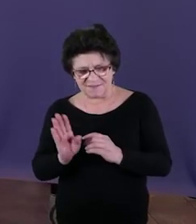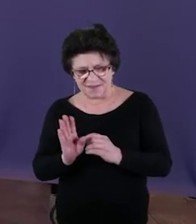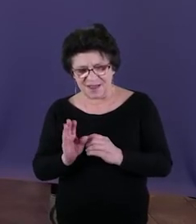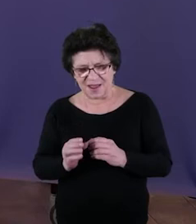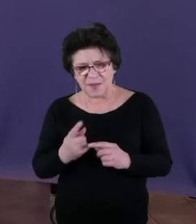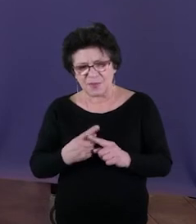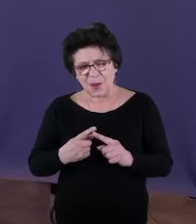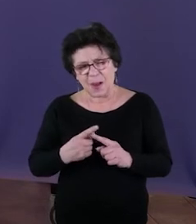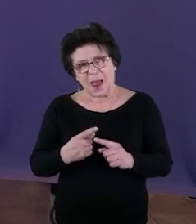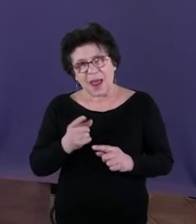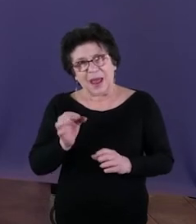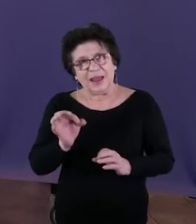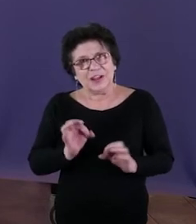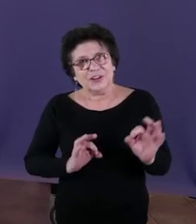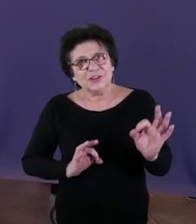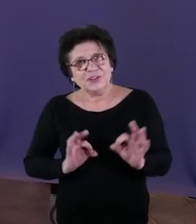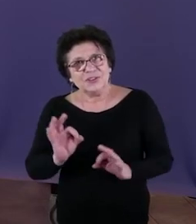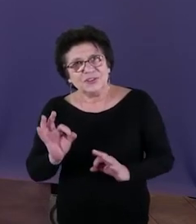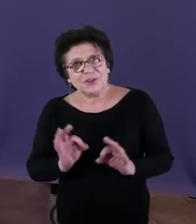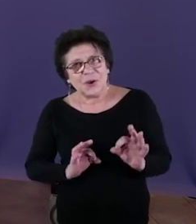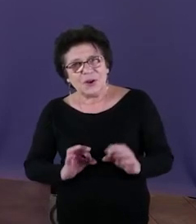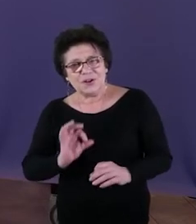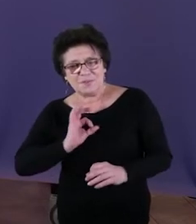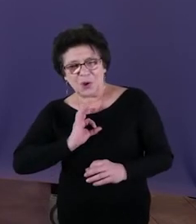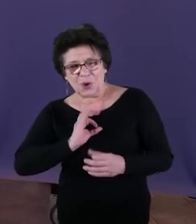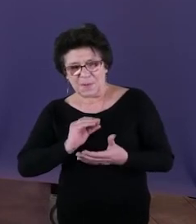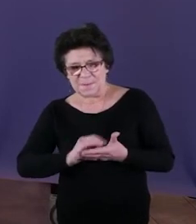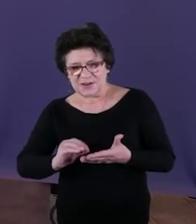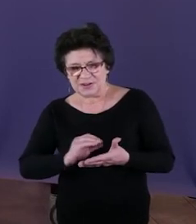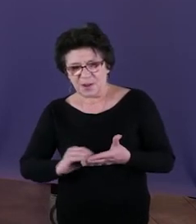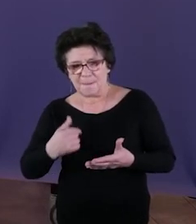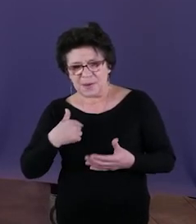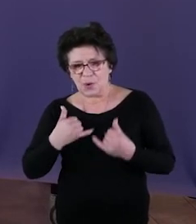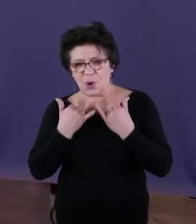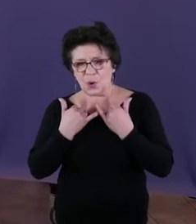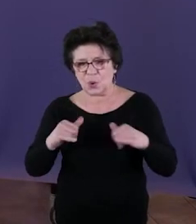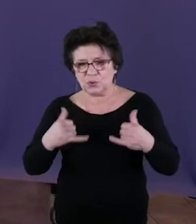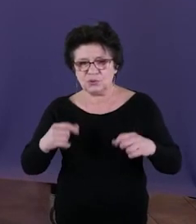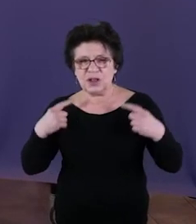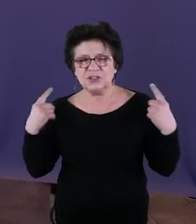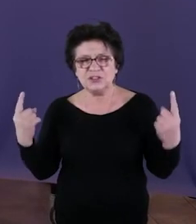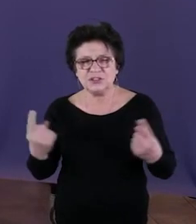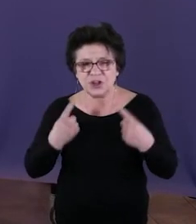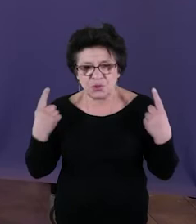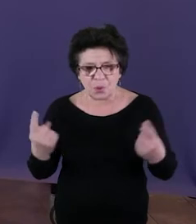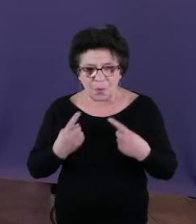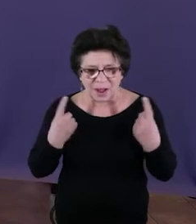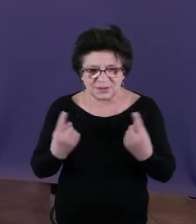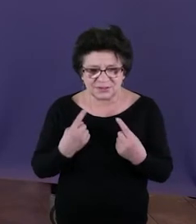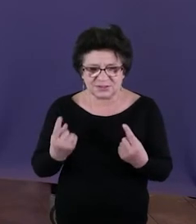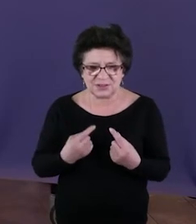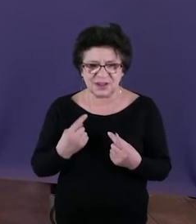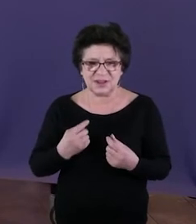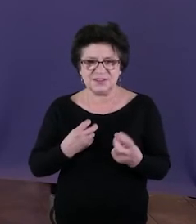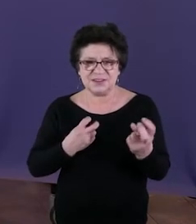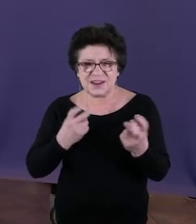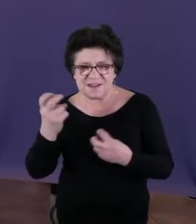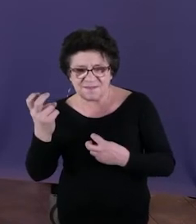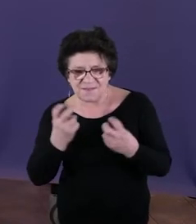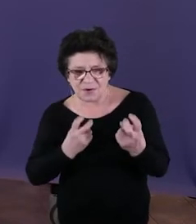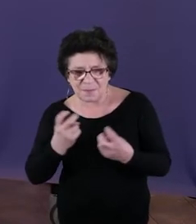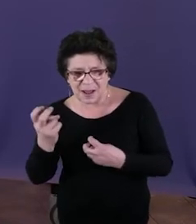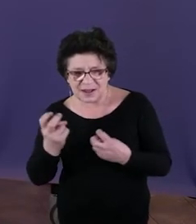pisarstwem których wynikały różne sytuacje związane z informacją z informacją